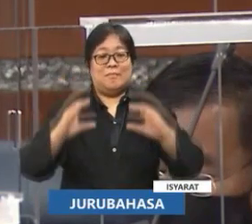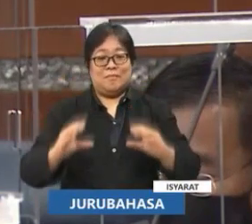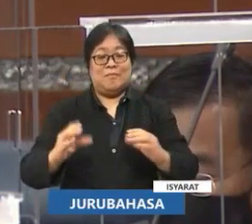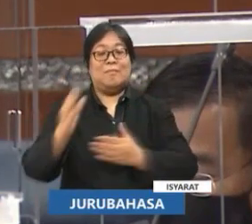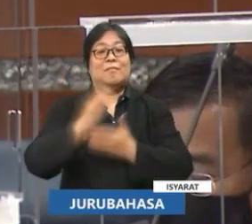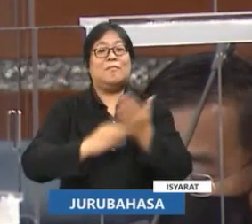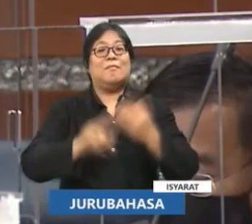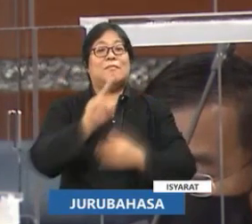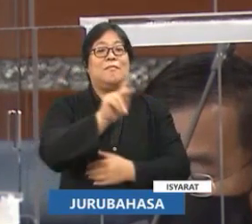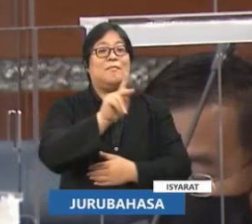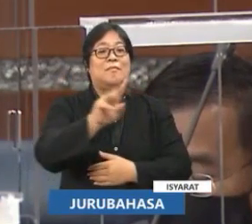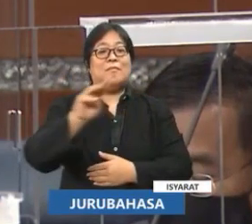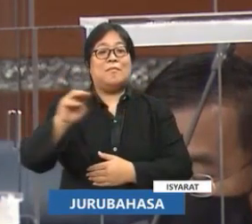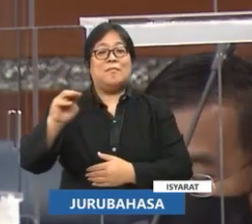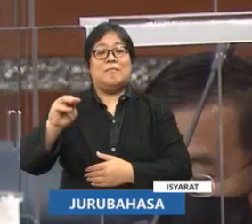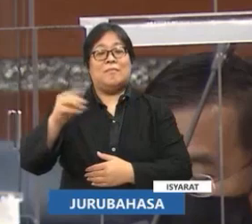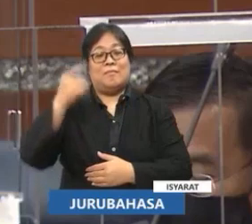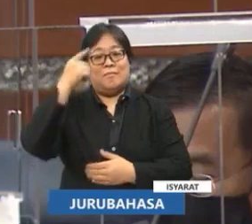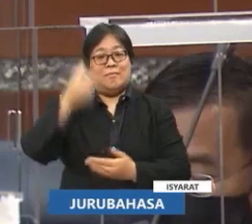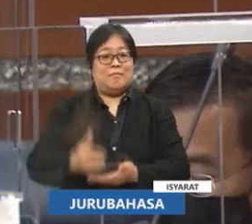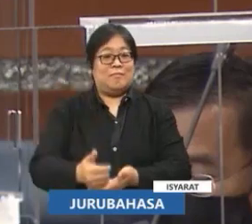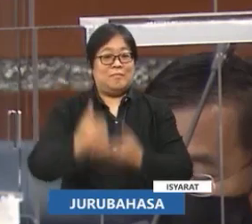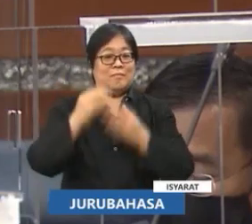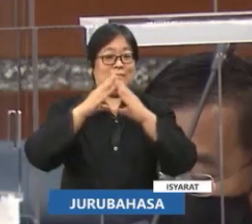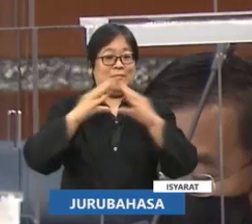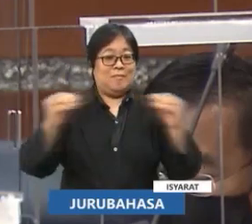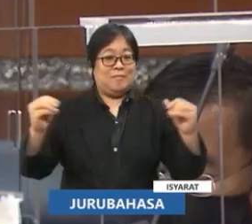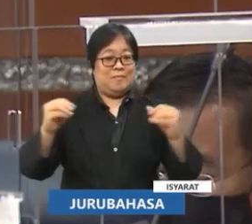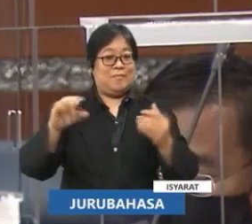pihak KKMM untuk menyelesaikan